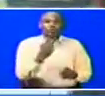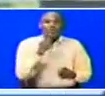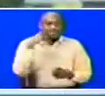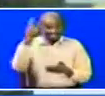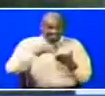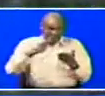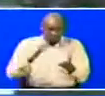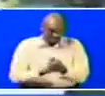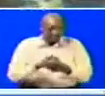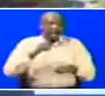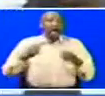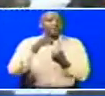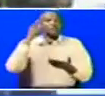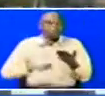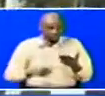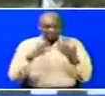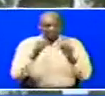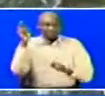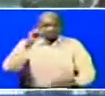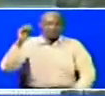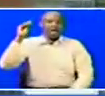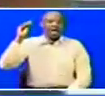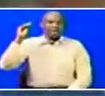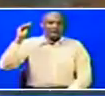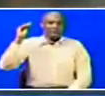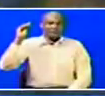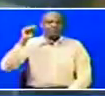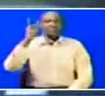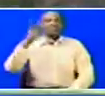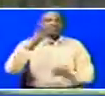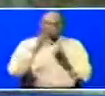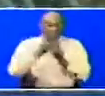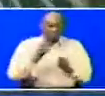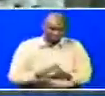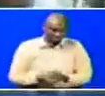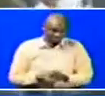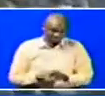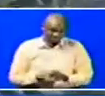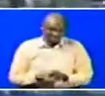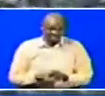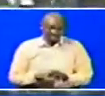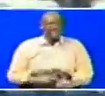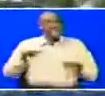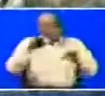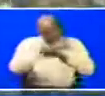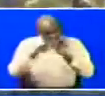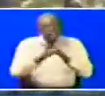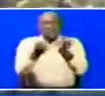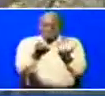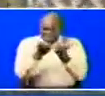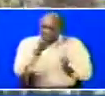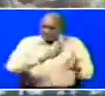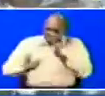ijayo atakapoapishwa Rais Uhuru Kenyatta kwa muhula wa pili. Chochote kinachotakiwa